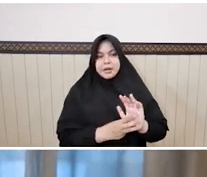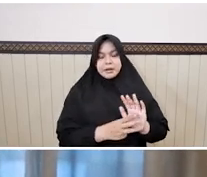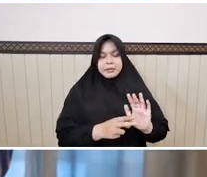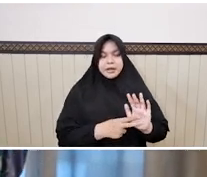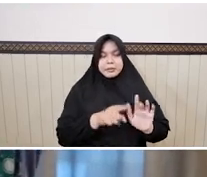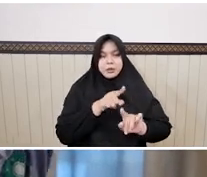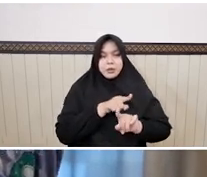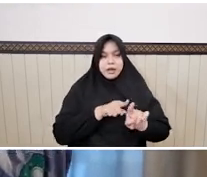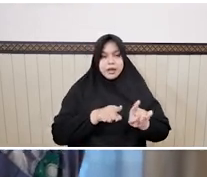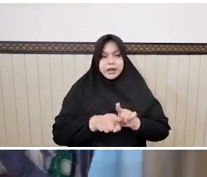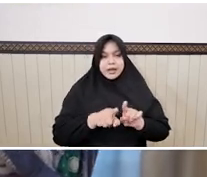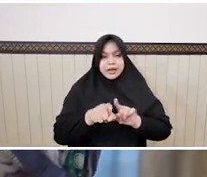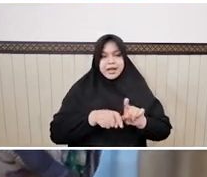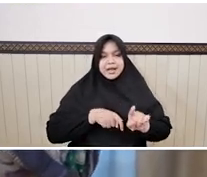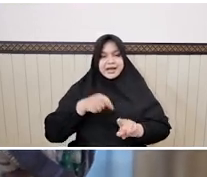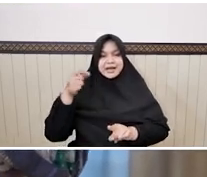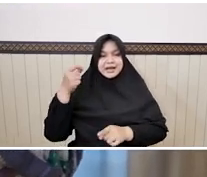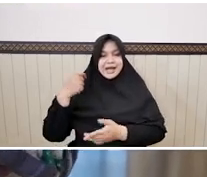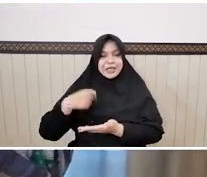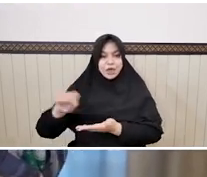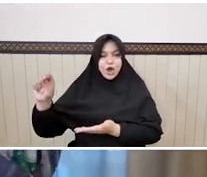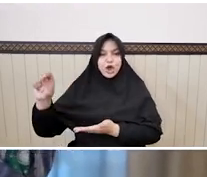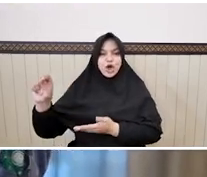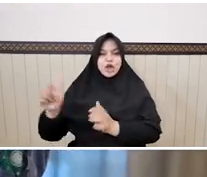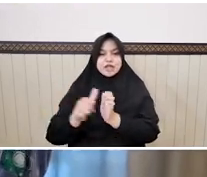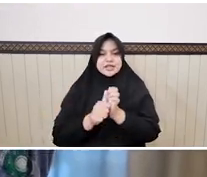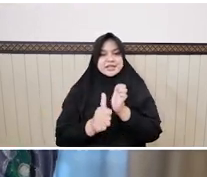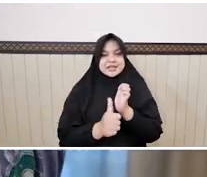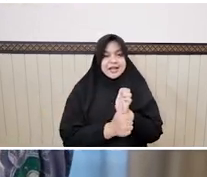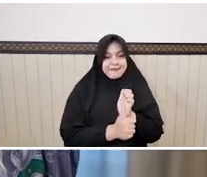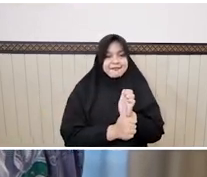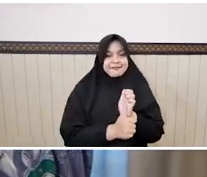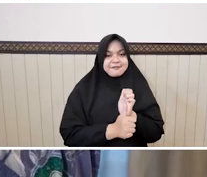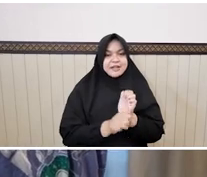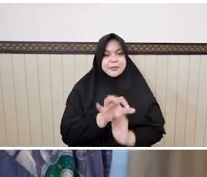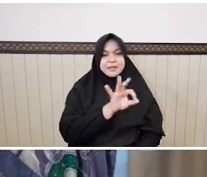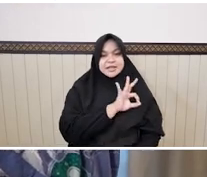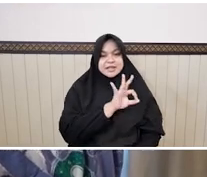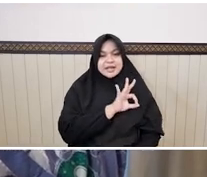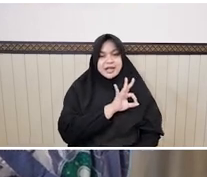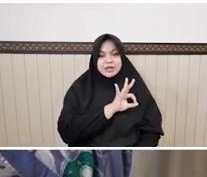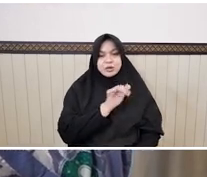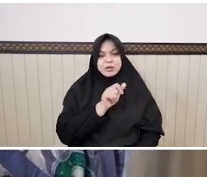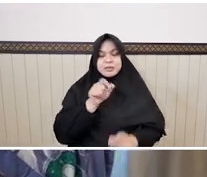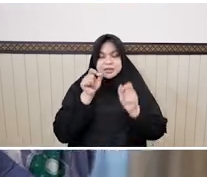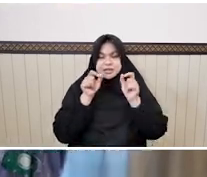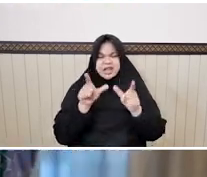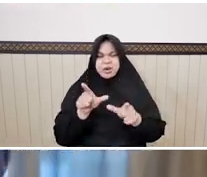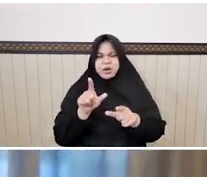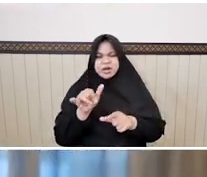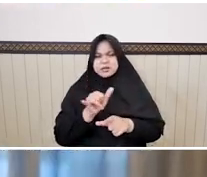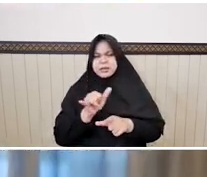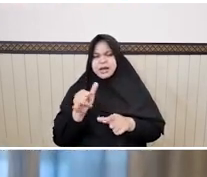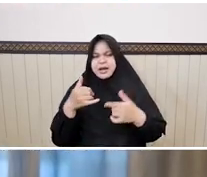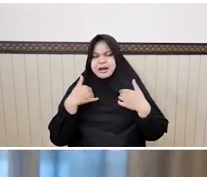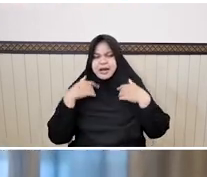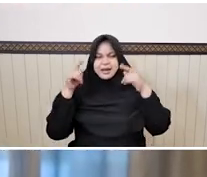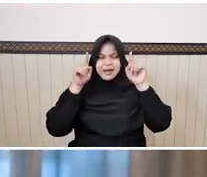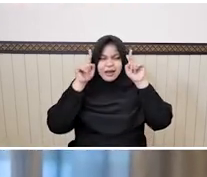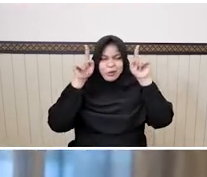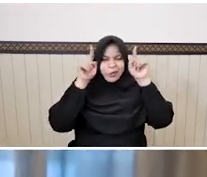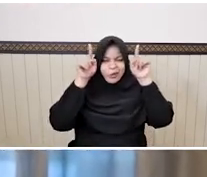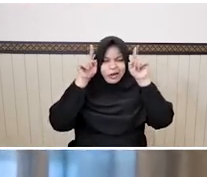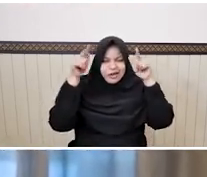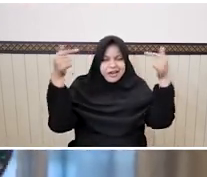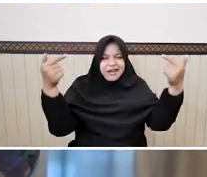perwakilan dari kantor staf kepresidenan yang merespon untuk merespon tapi karena kemudian sepertinya ada gangguan komunikasi